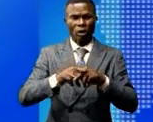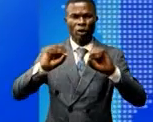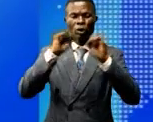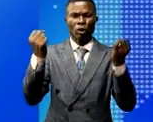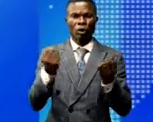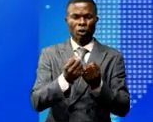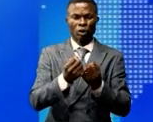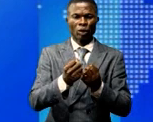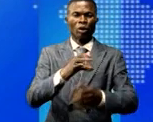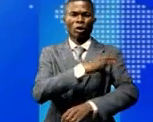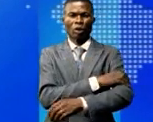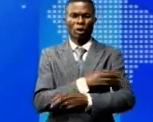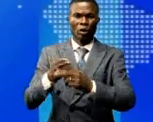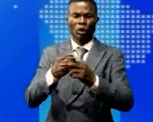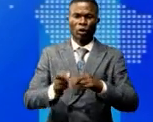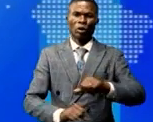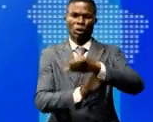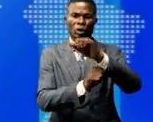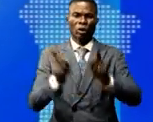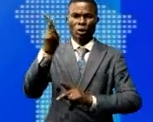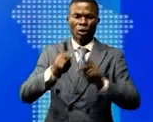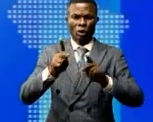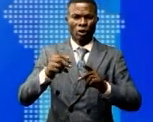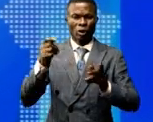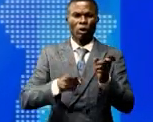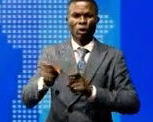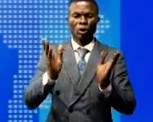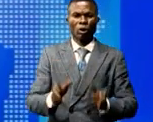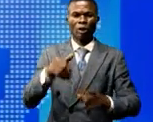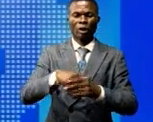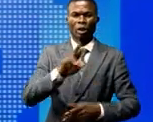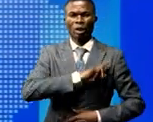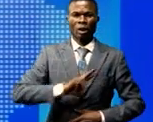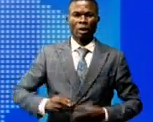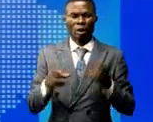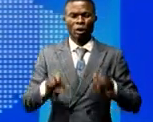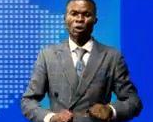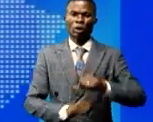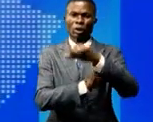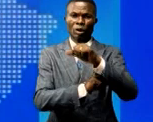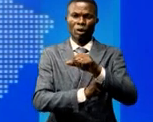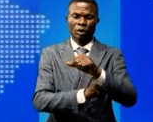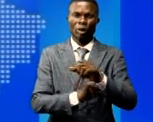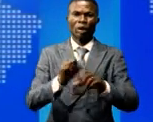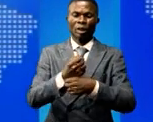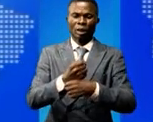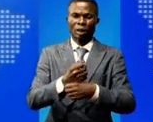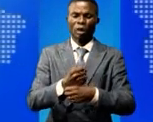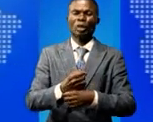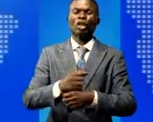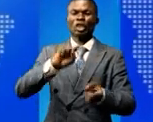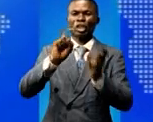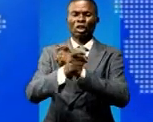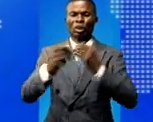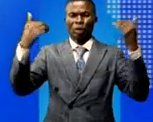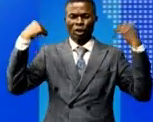pour le suivi de l'accompagnement citoyen de la gouvernance en République démocratique du Congo soutient l'instauration de l'état de siège décrété par